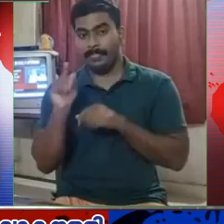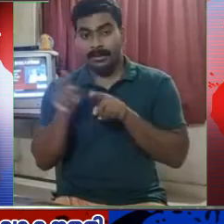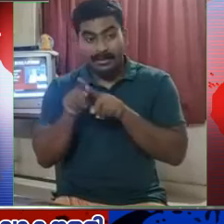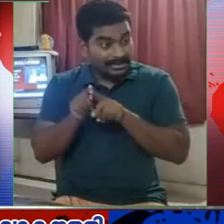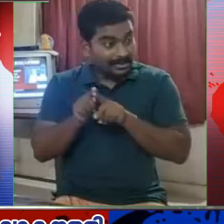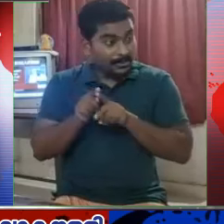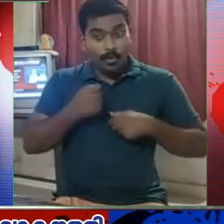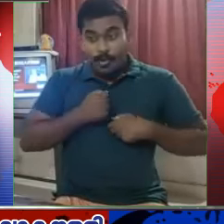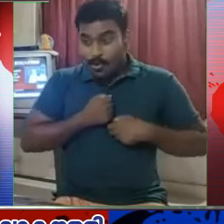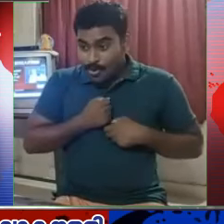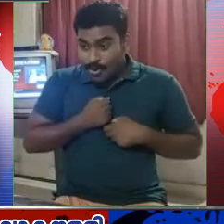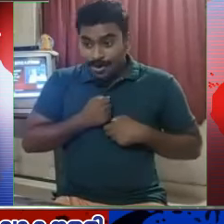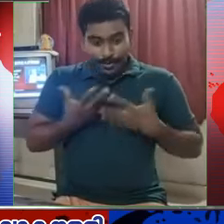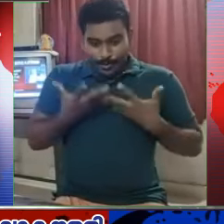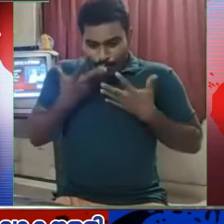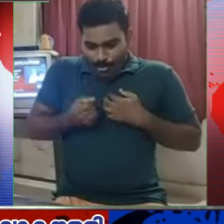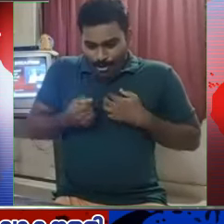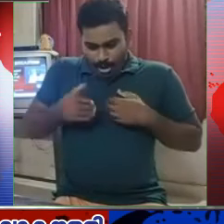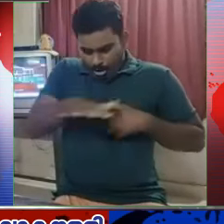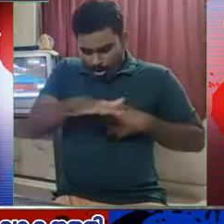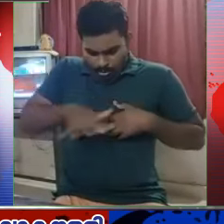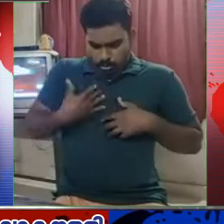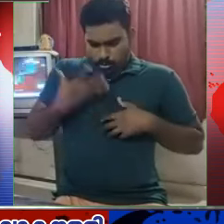അതുമായി ബന്ധപ്പെട്ട് ഫണ്ടിൻ്റെ